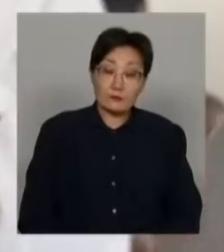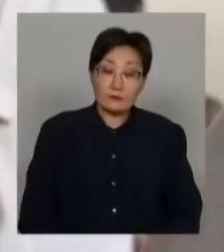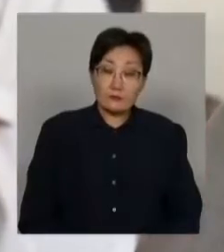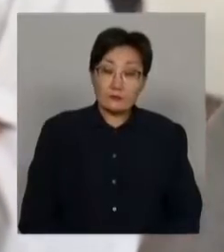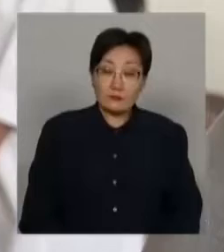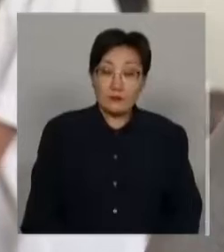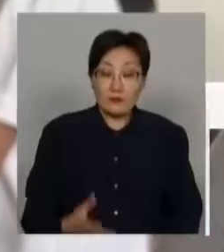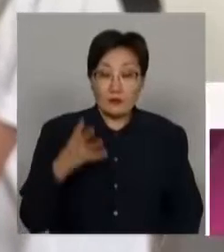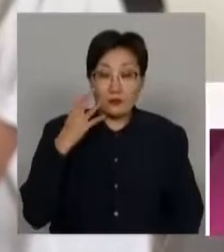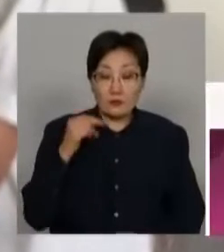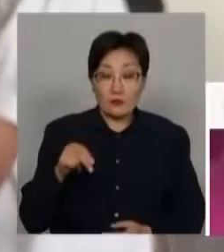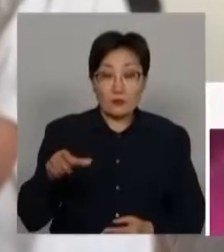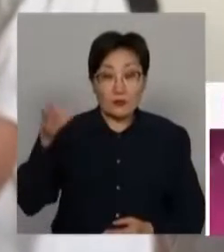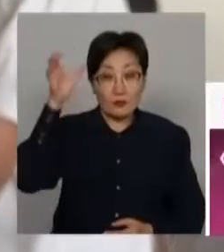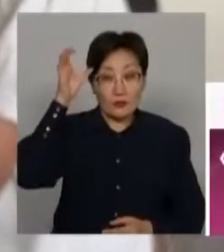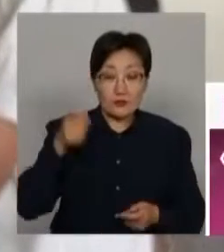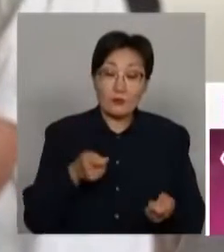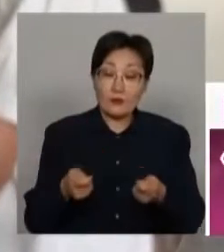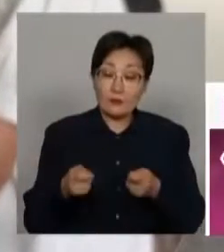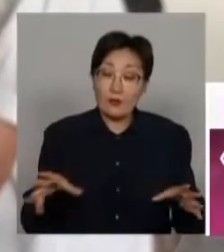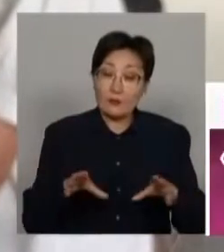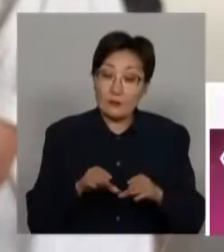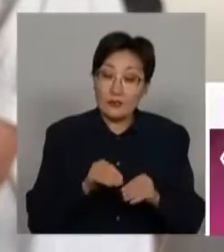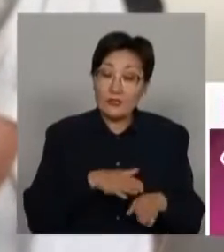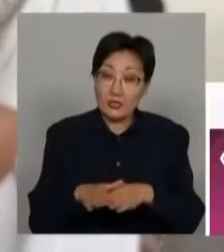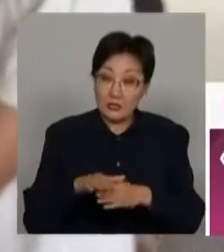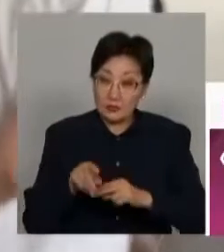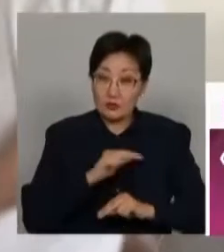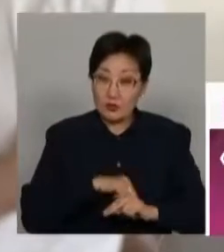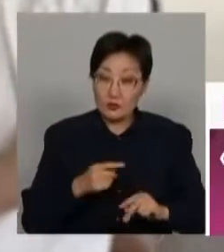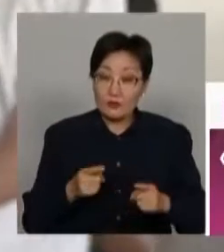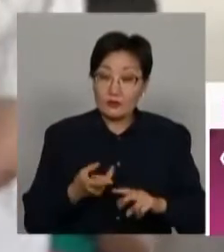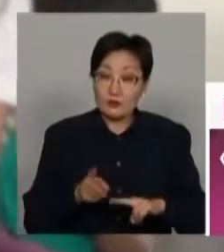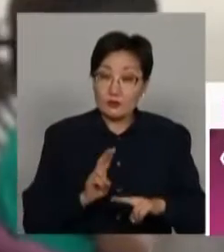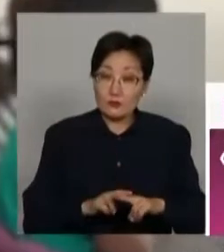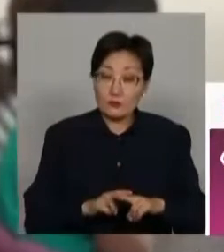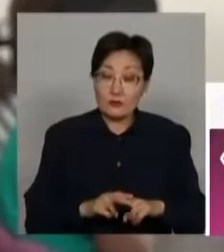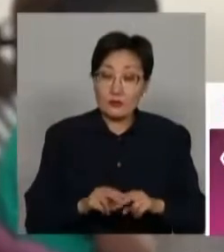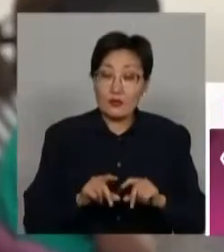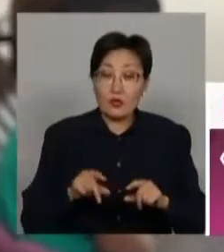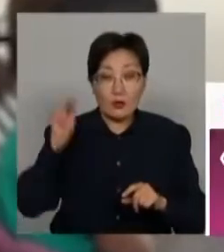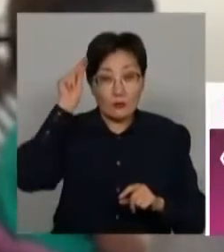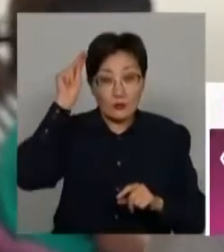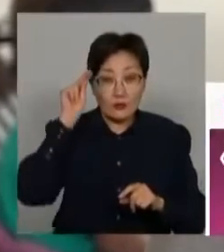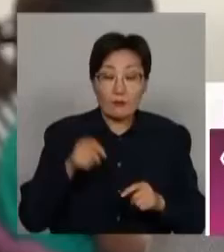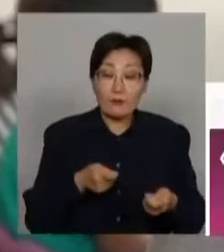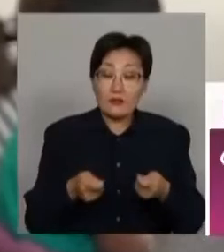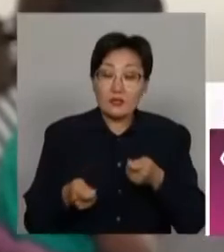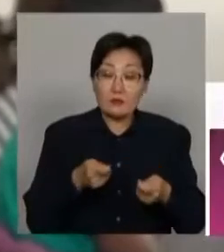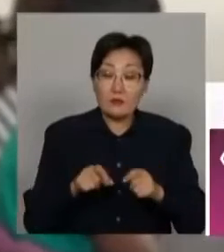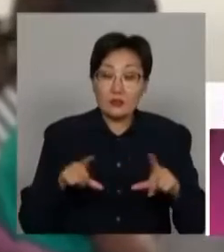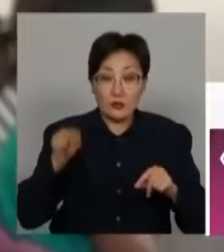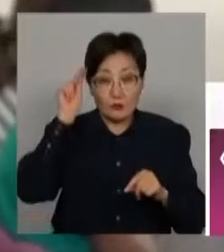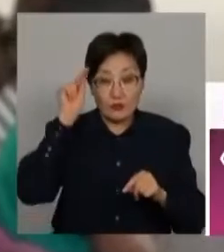Бұл Алматы білім басқармасымен бірге атқарылатын шаруа. Неге десеңіз, өйткені бұл білім басқармасында мектептерде